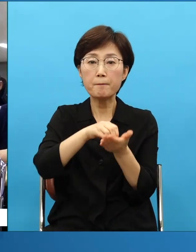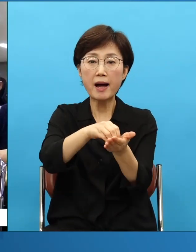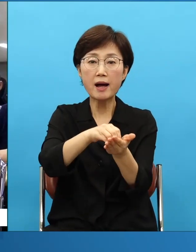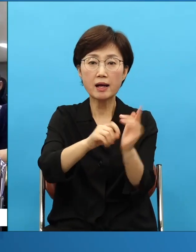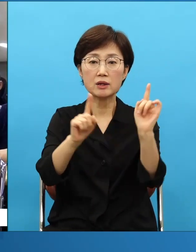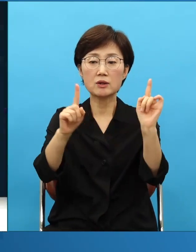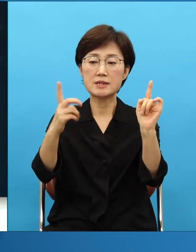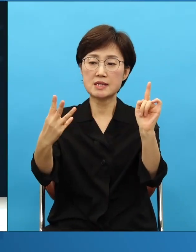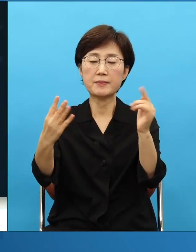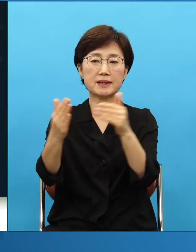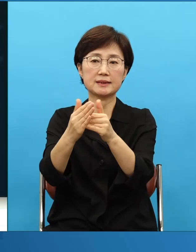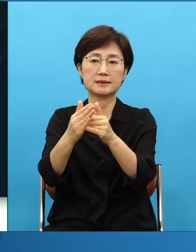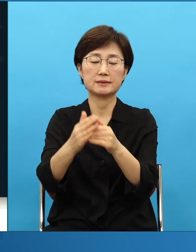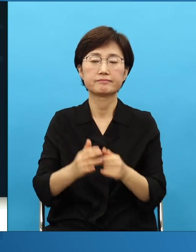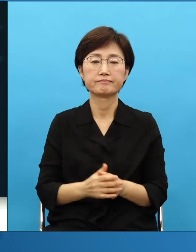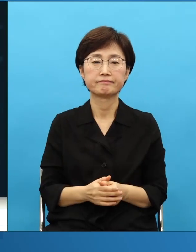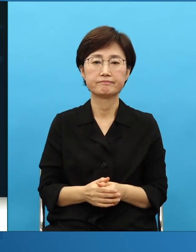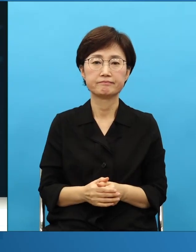마감됩니다.